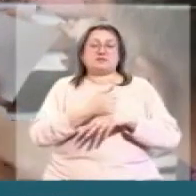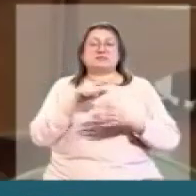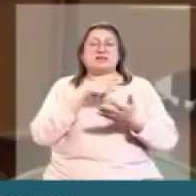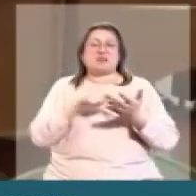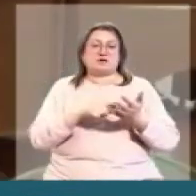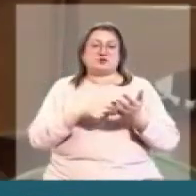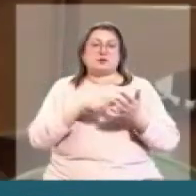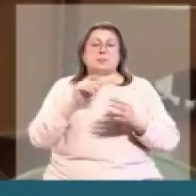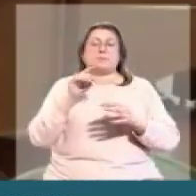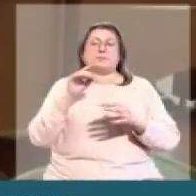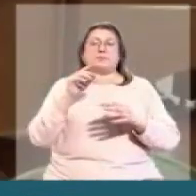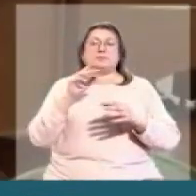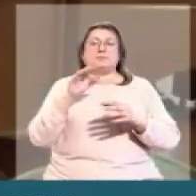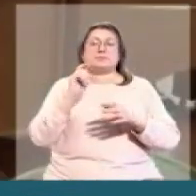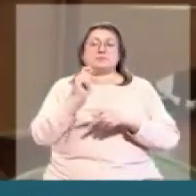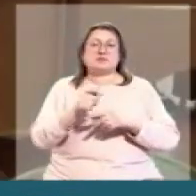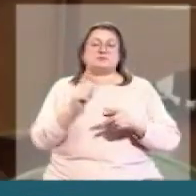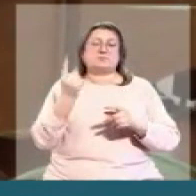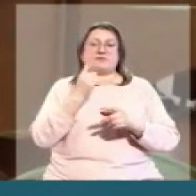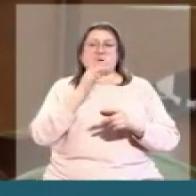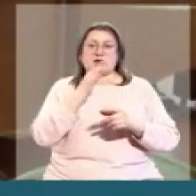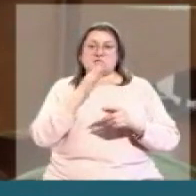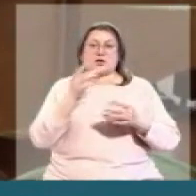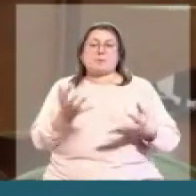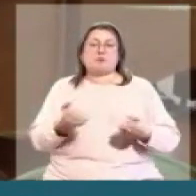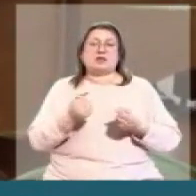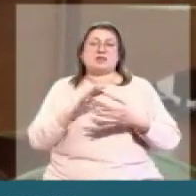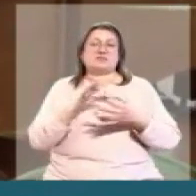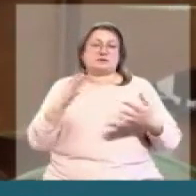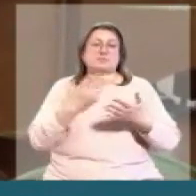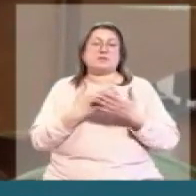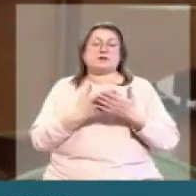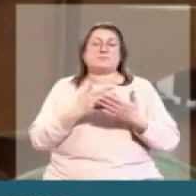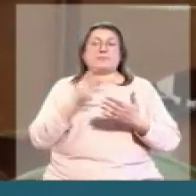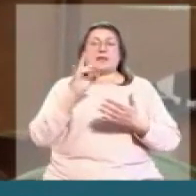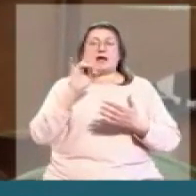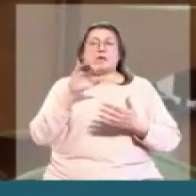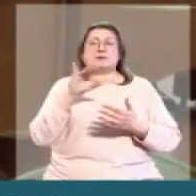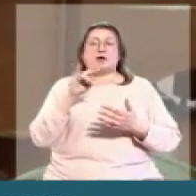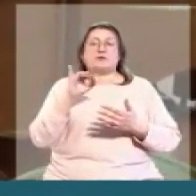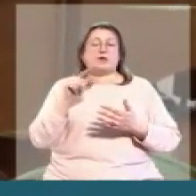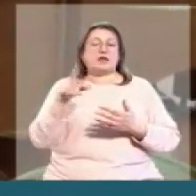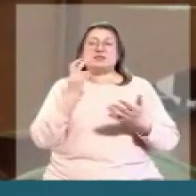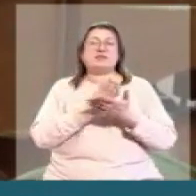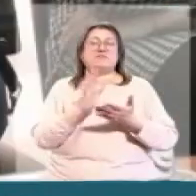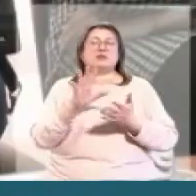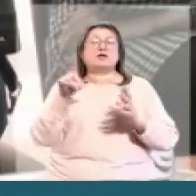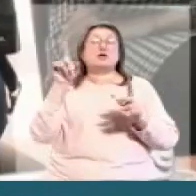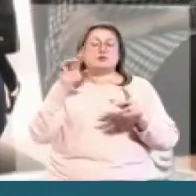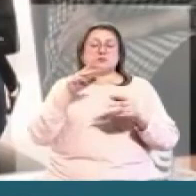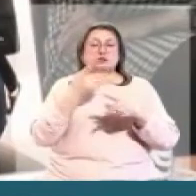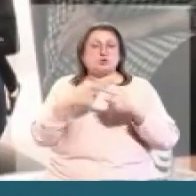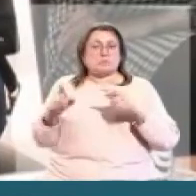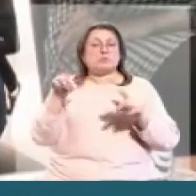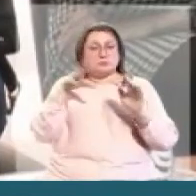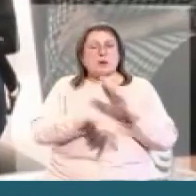приоритетных задач, поставленных с первых лет обретения независимости. Пример Натальи Рамазановой отнюдь не является исключением.